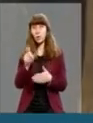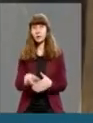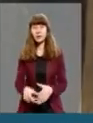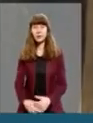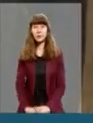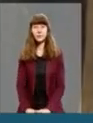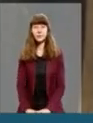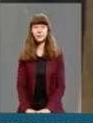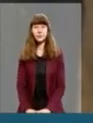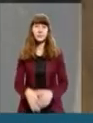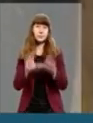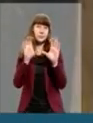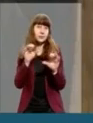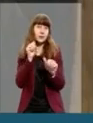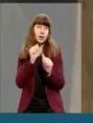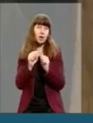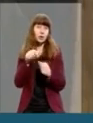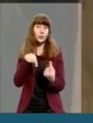кацалат